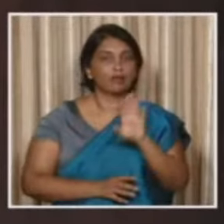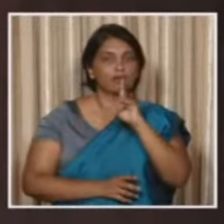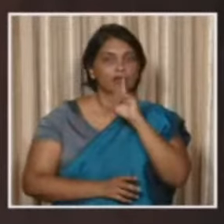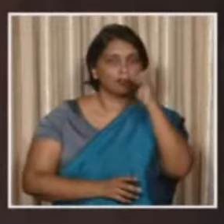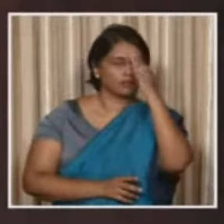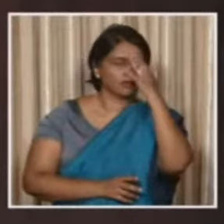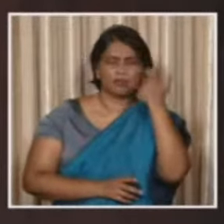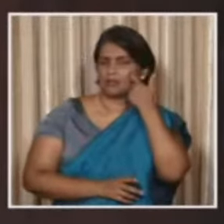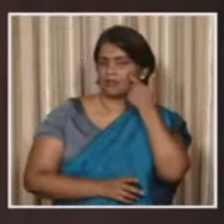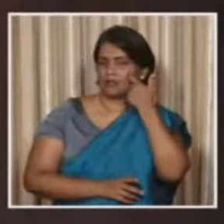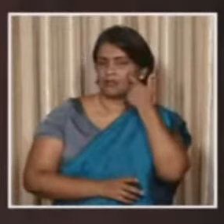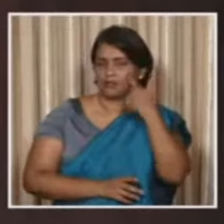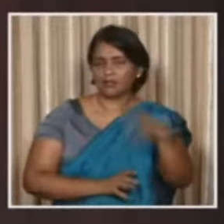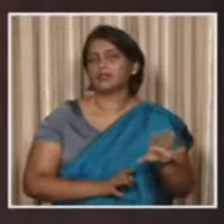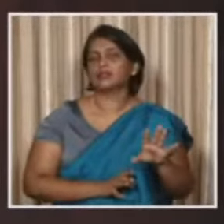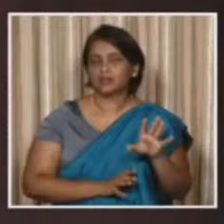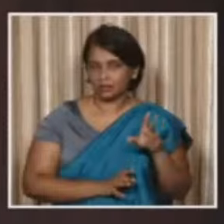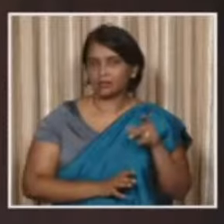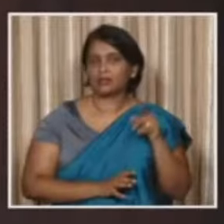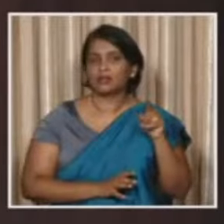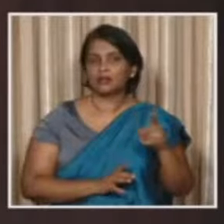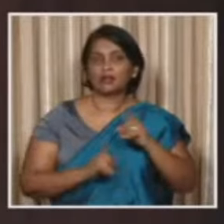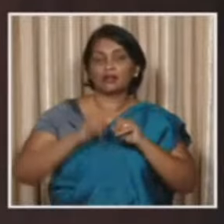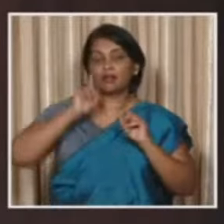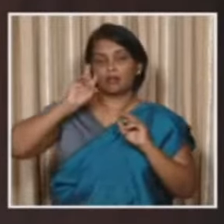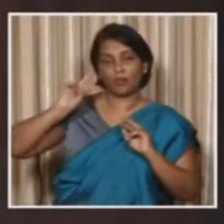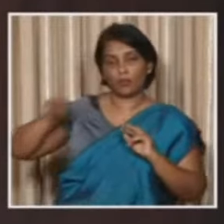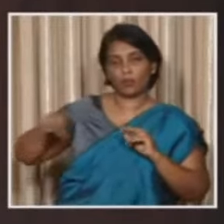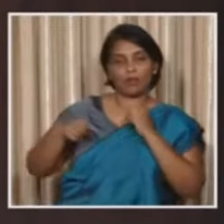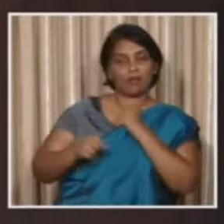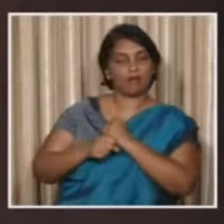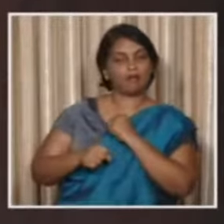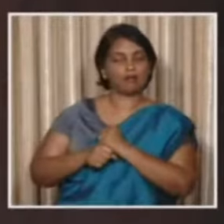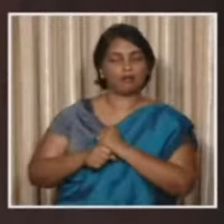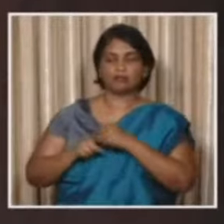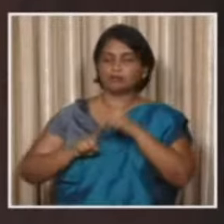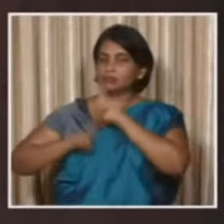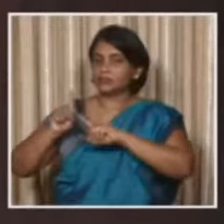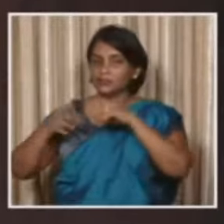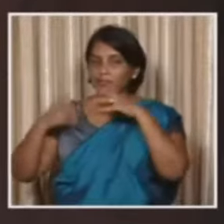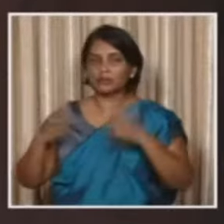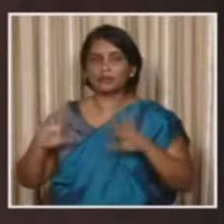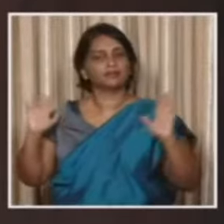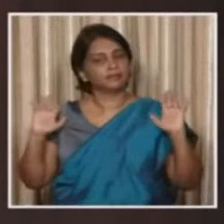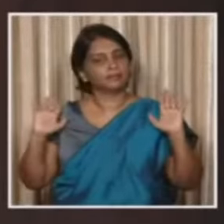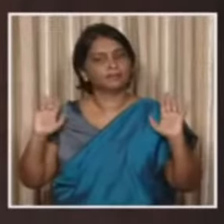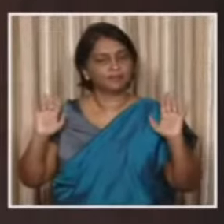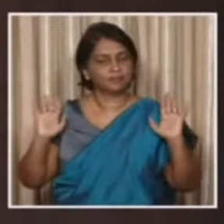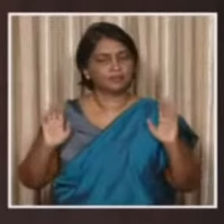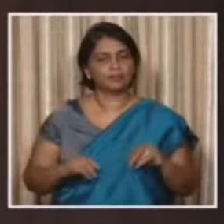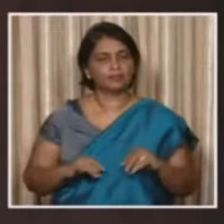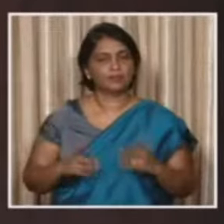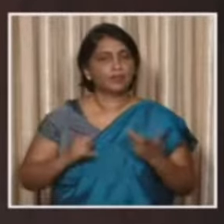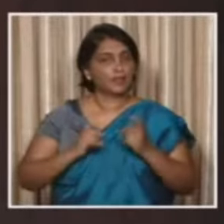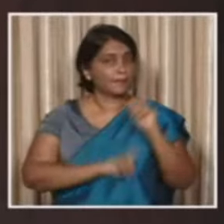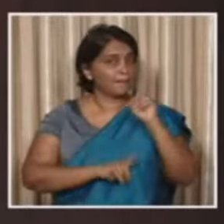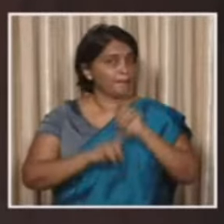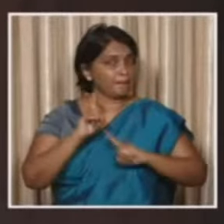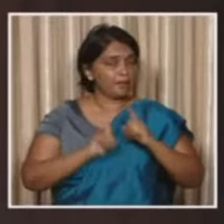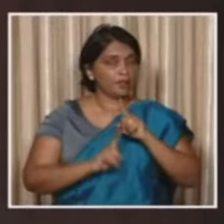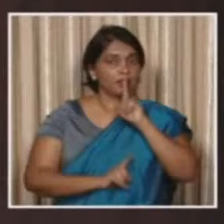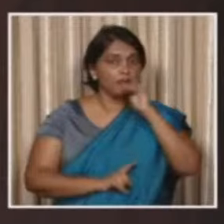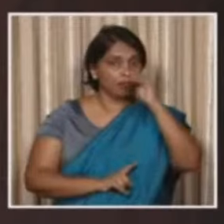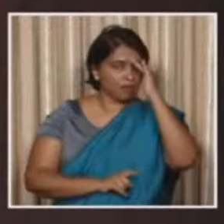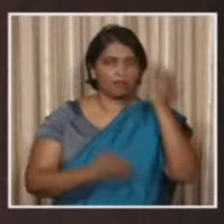කතානායකතුමා පැත්ත බලාදක අපි දිහා බැලුවේ නැහැ. අර පැත්තේ ආණ්ඩුවේ ටික කතා කරලා නිකන් හිටියා. පාර්ලිමේන්තුවේ